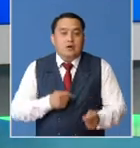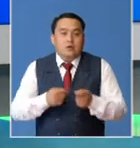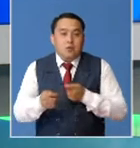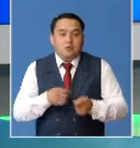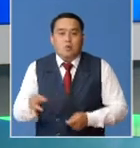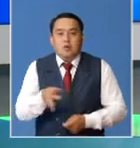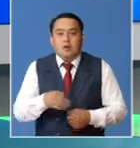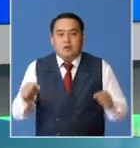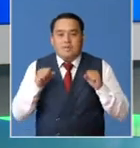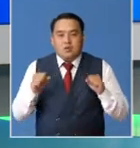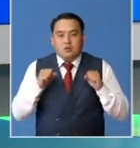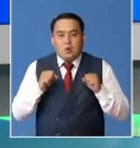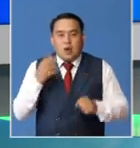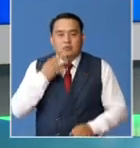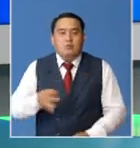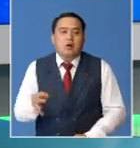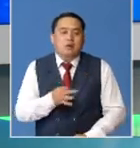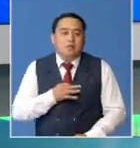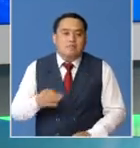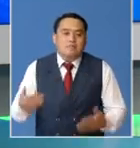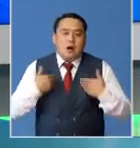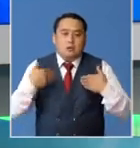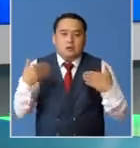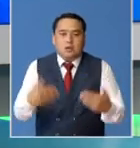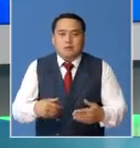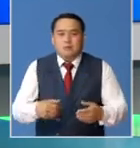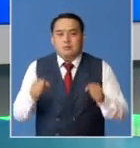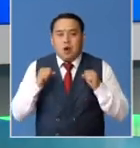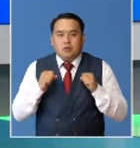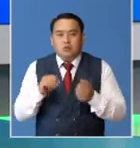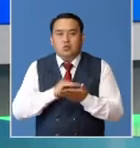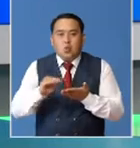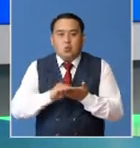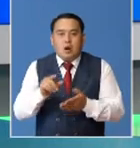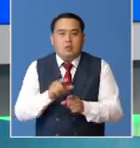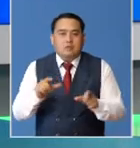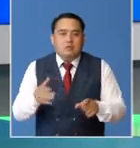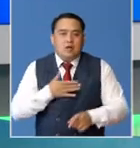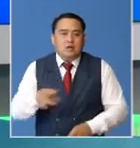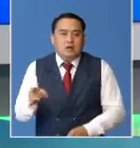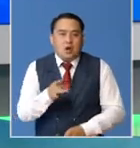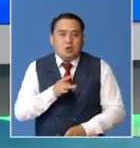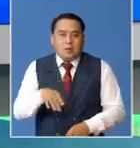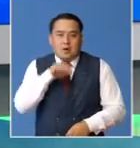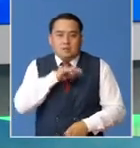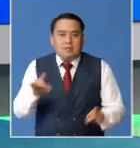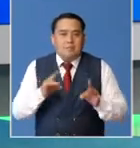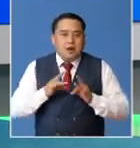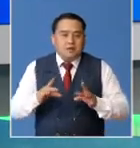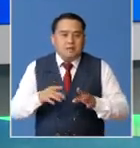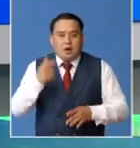Руководство управления физкультуры и спорта Алматинской области поздравило спортивных журналистов нашего региона с их профессиональным